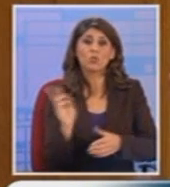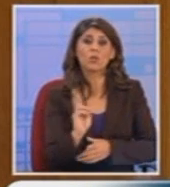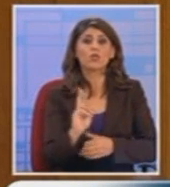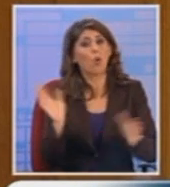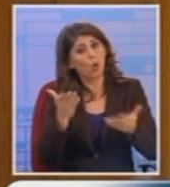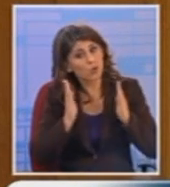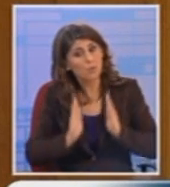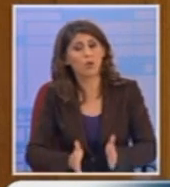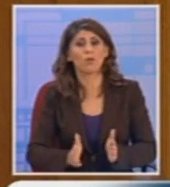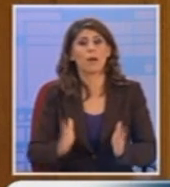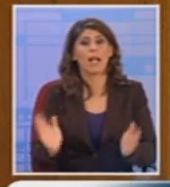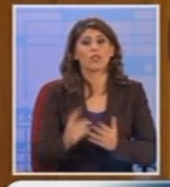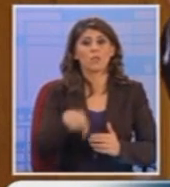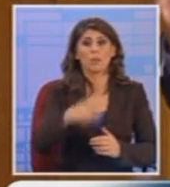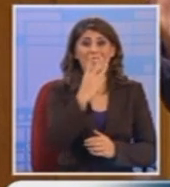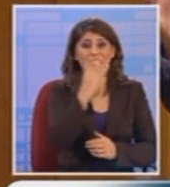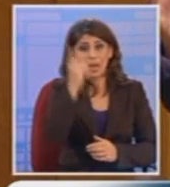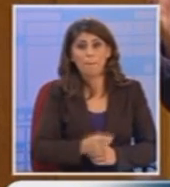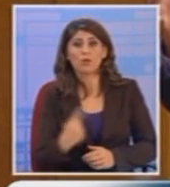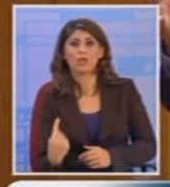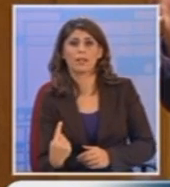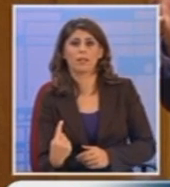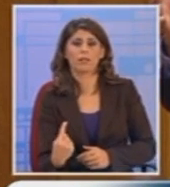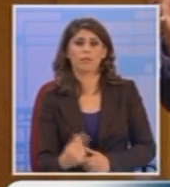τους όσο μπορούμε. Έστω που λέμε 3-1.